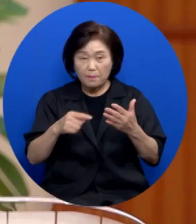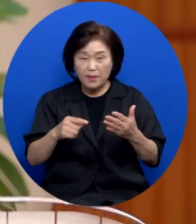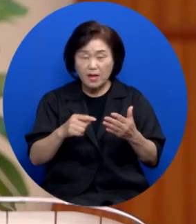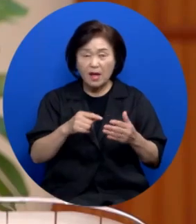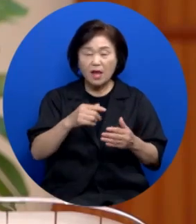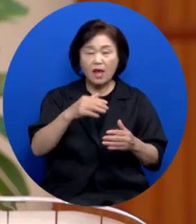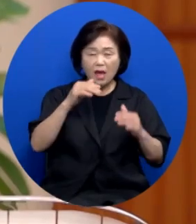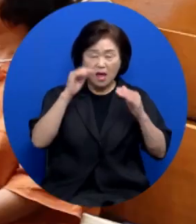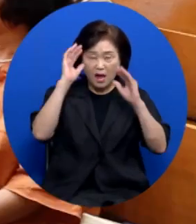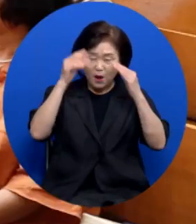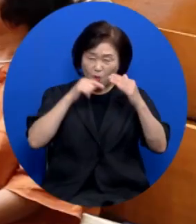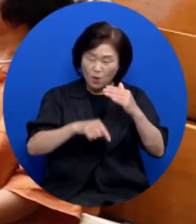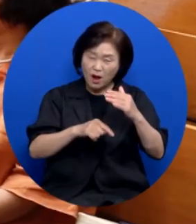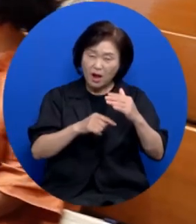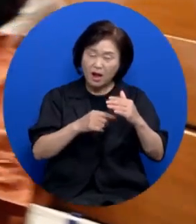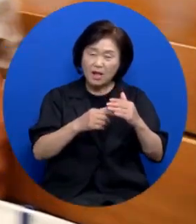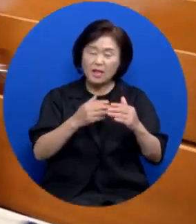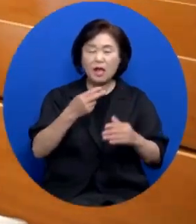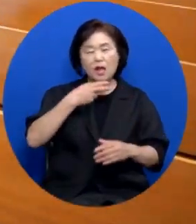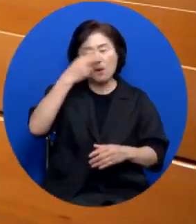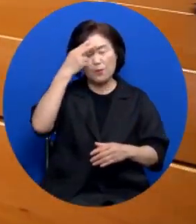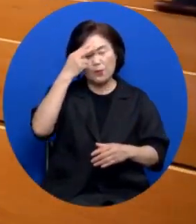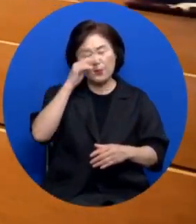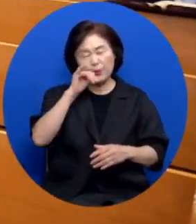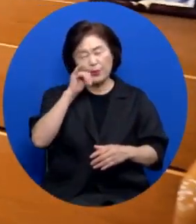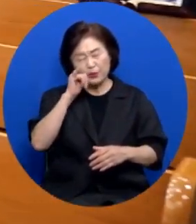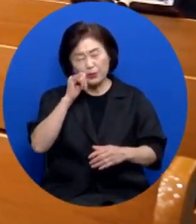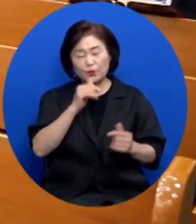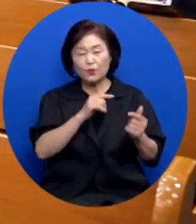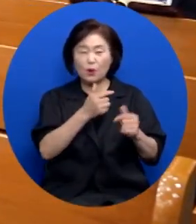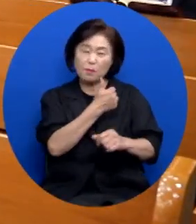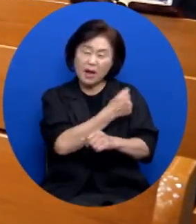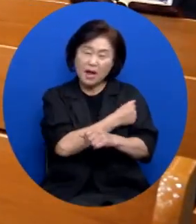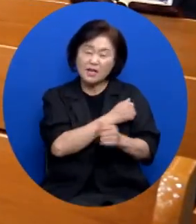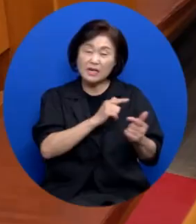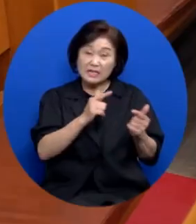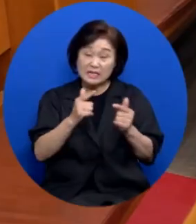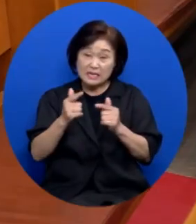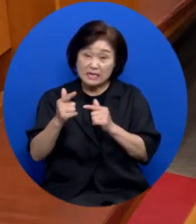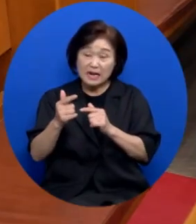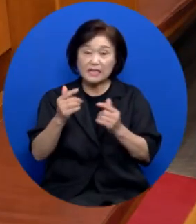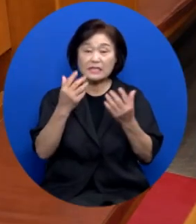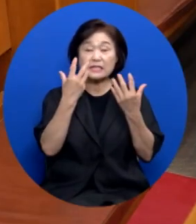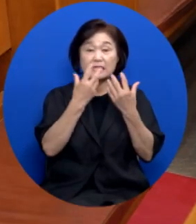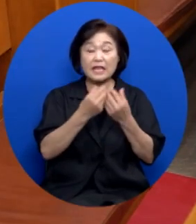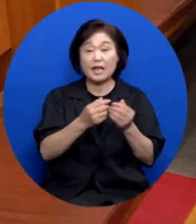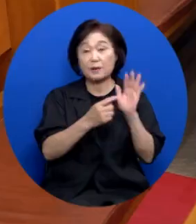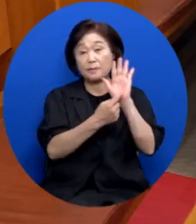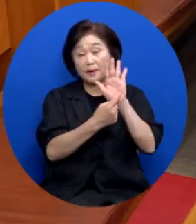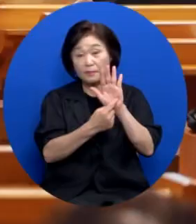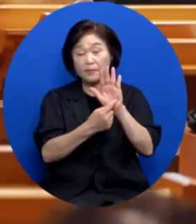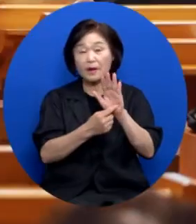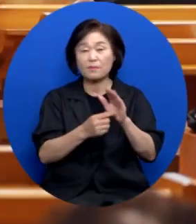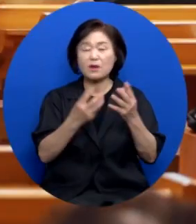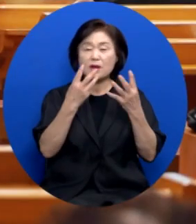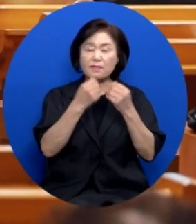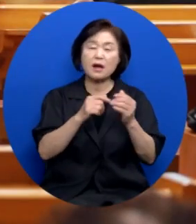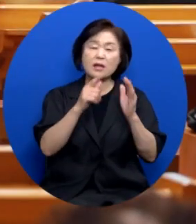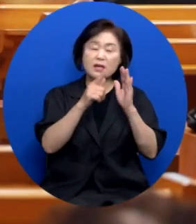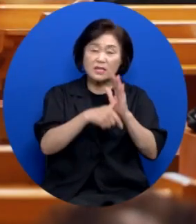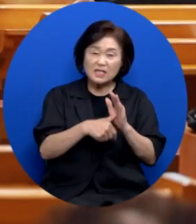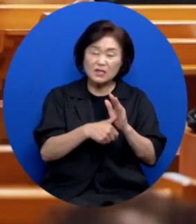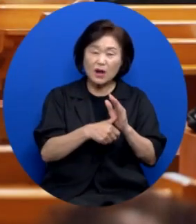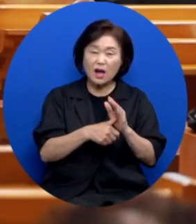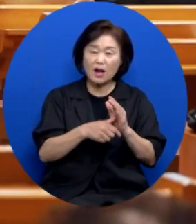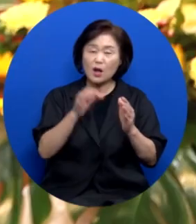청소년들의 알코올 중독과 마약사범 증가율을 들어 대한민국의 중독 실태를 알리고 많은 시간과 비용이